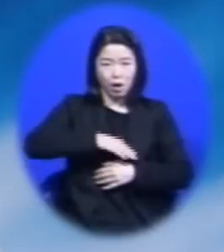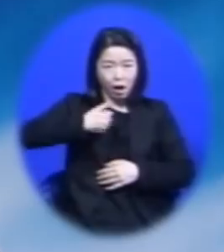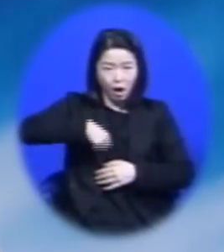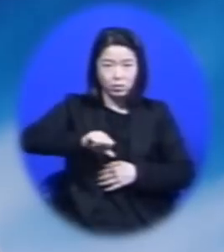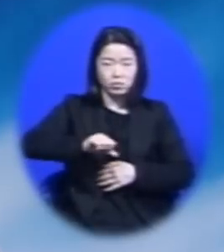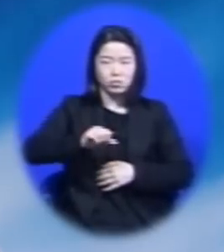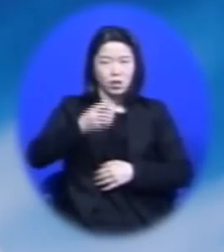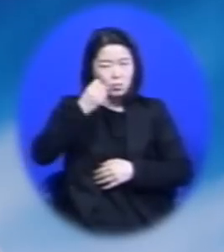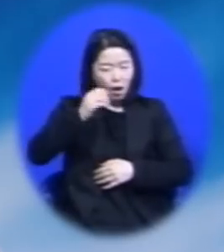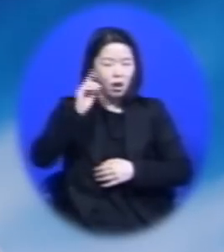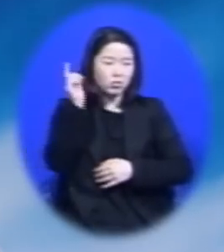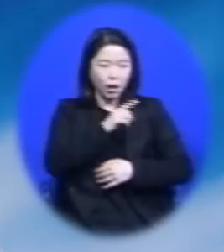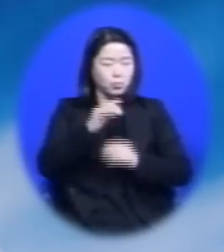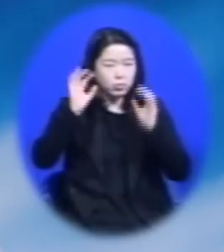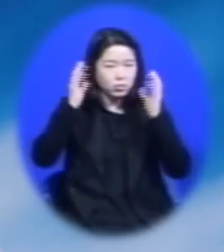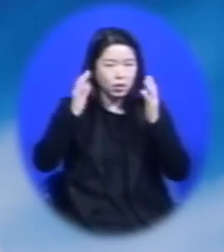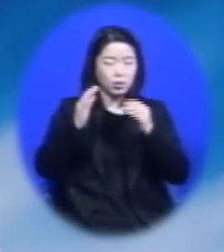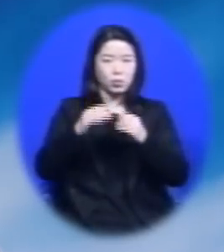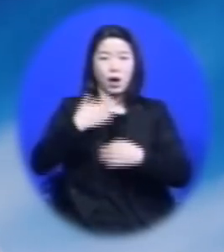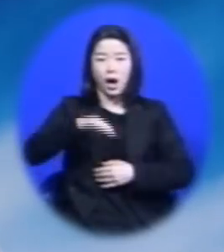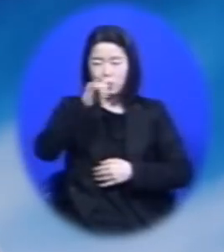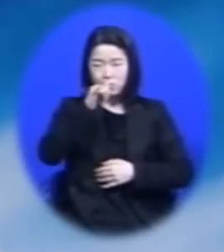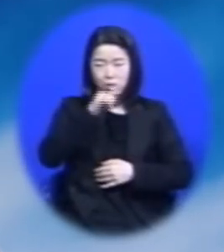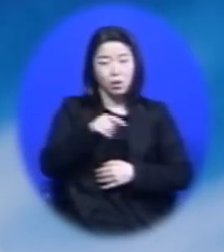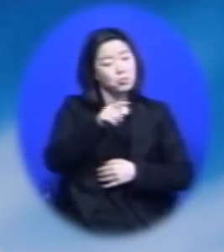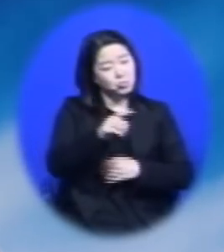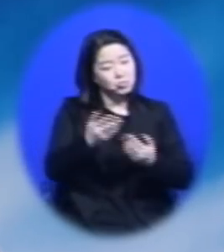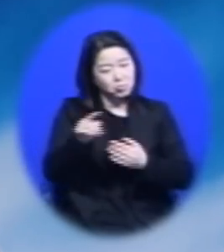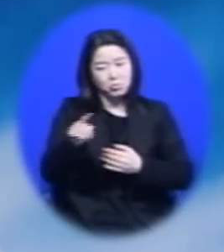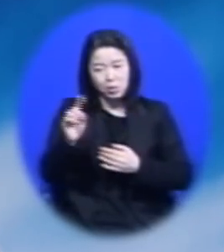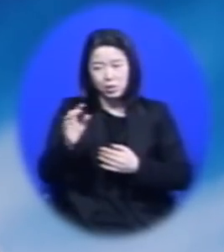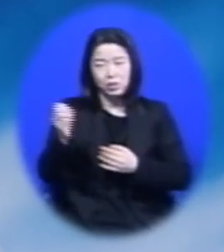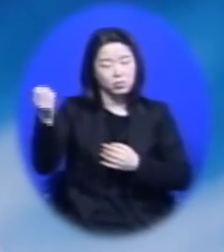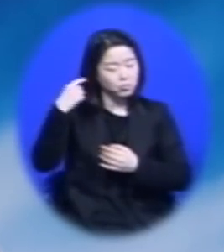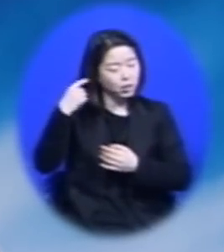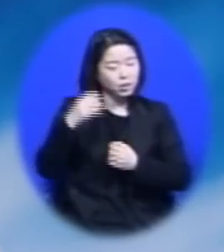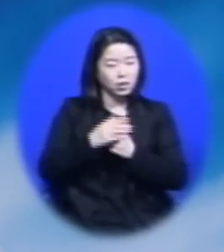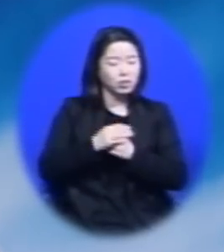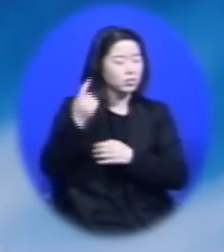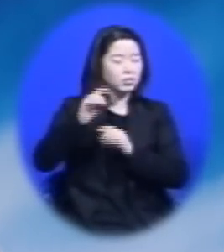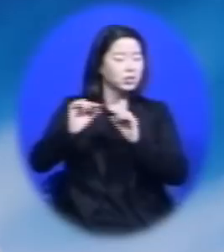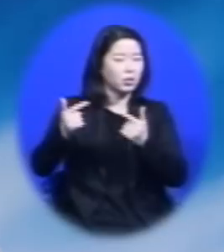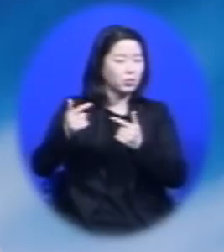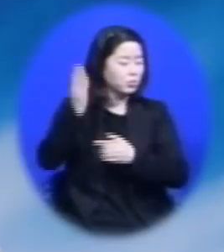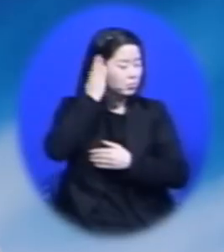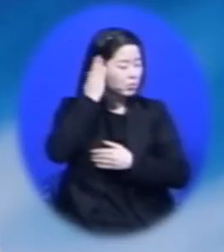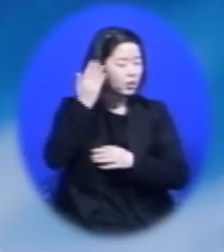어머니가 더라이 얘기 저 얘기 하길래 그냥 안 듣고 다른 생각하다가